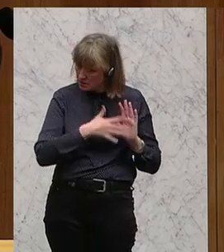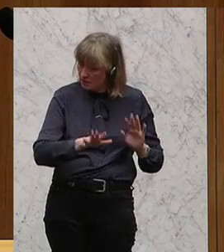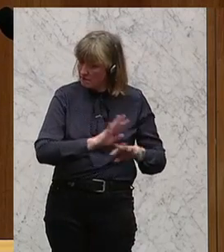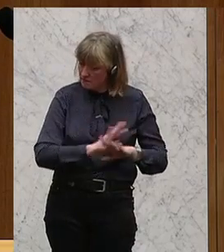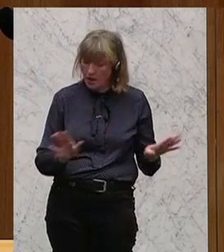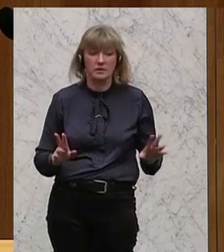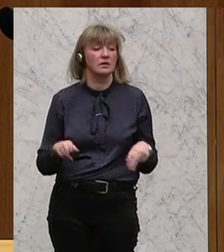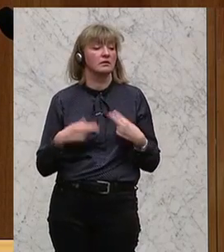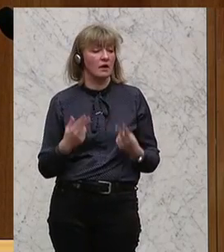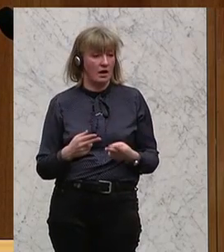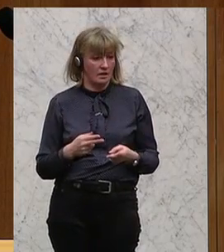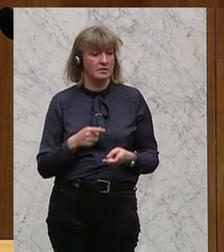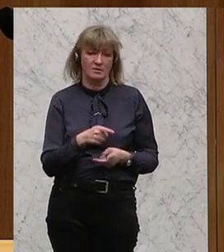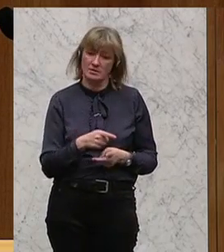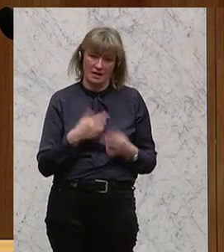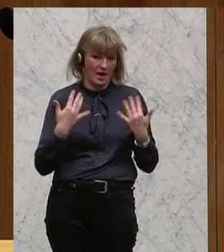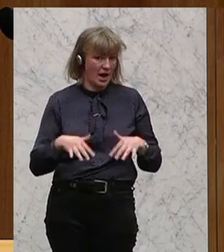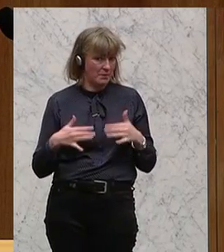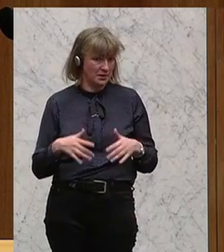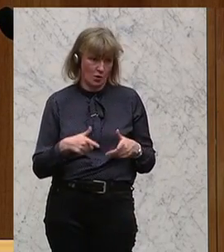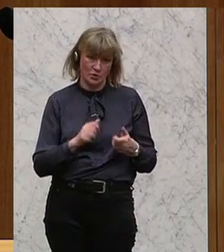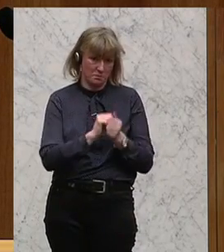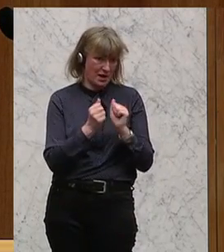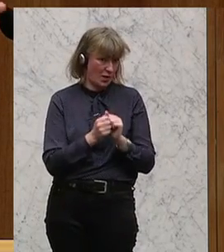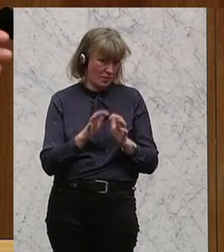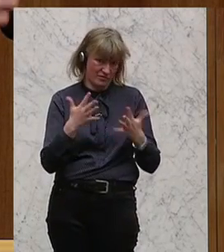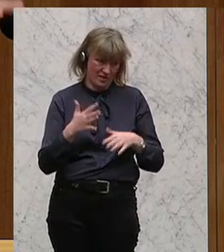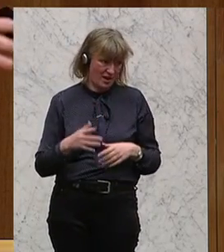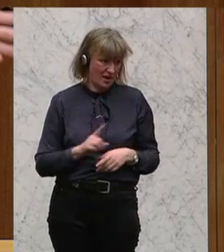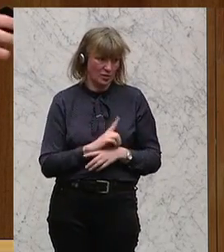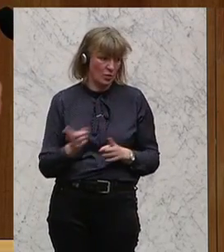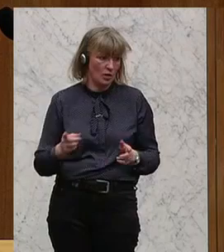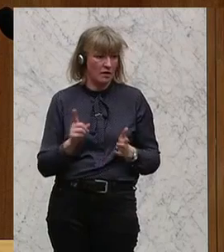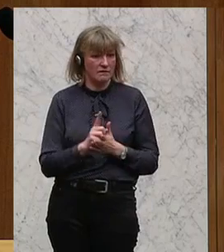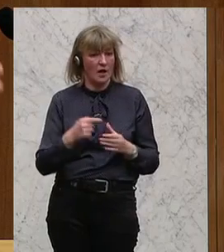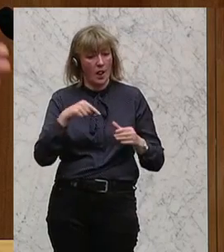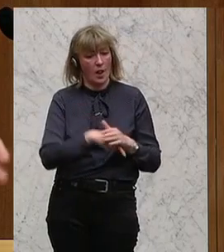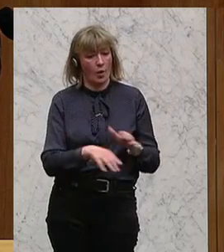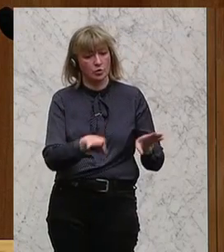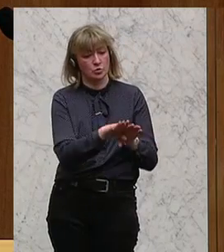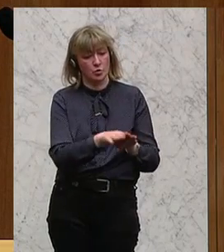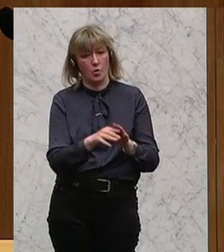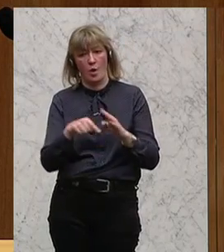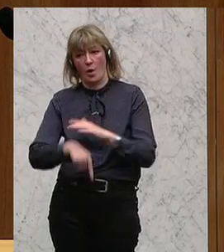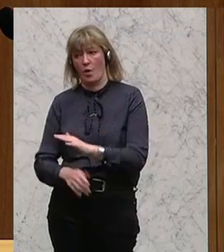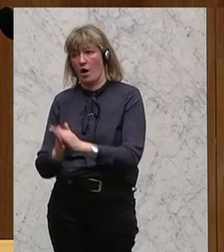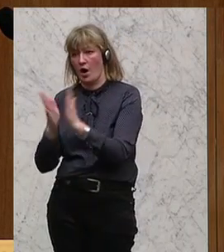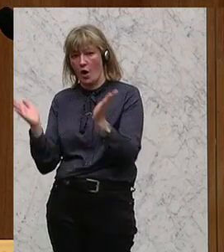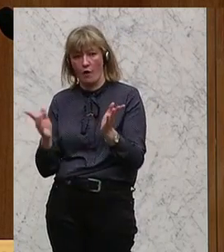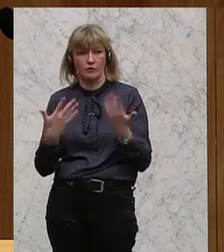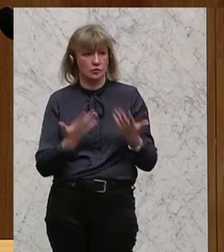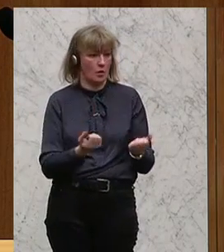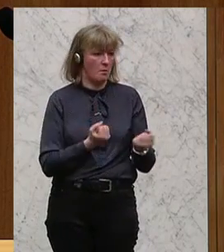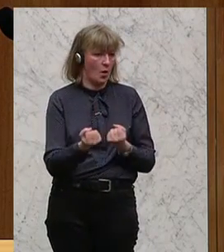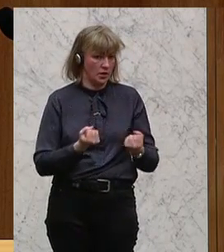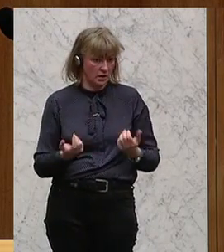haben werden, Sie nicht die Arbeitslosigkeit bekämpfen, sondern in einer Loch-auf-Loch-zu-Politik einen neuen Problembereich